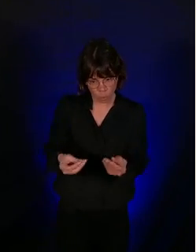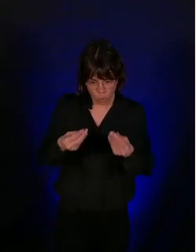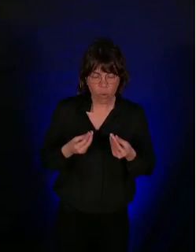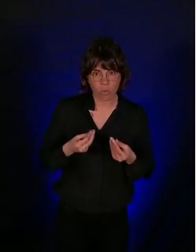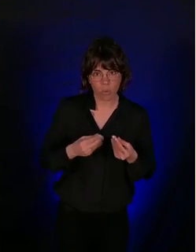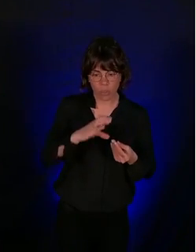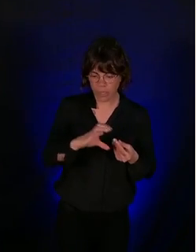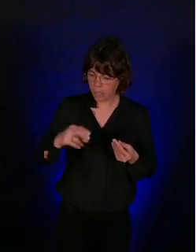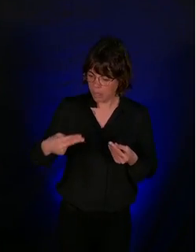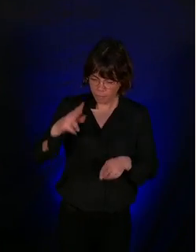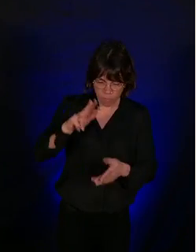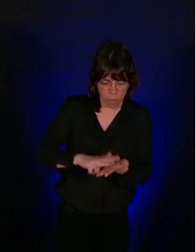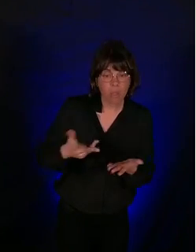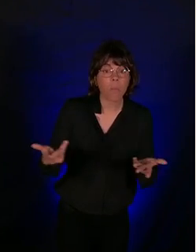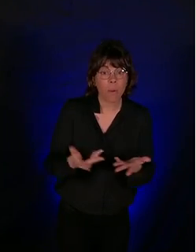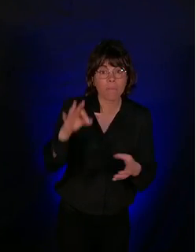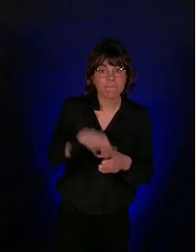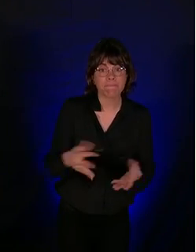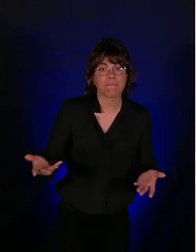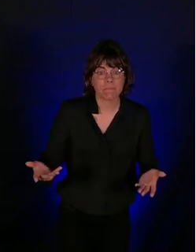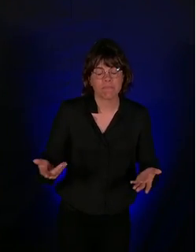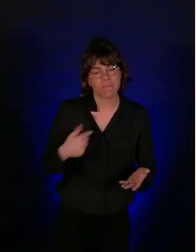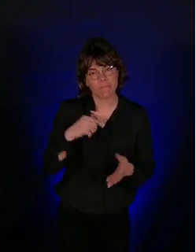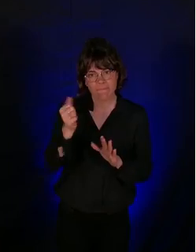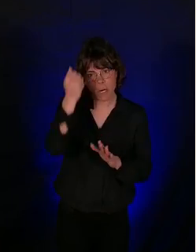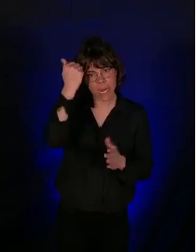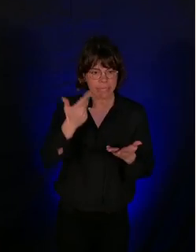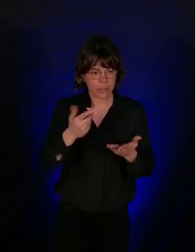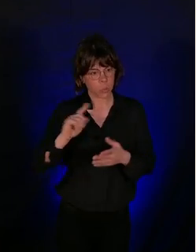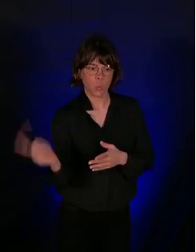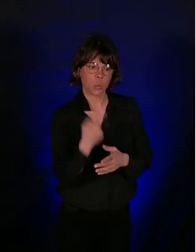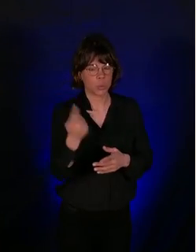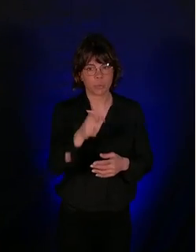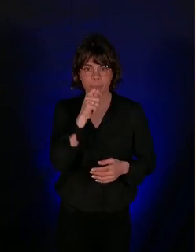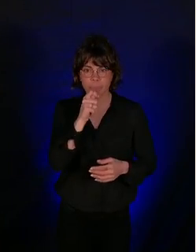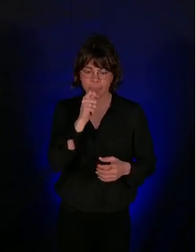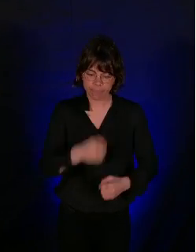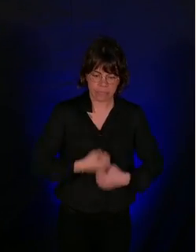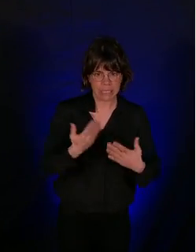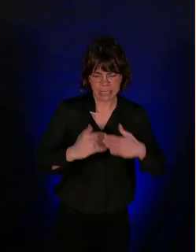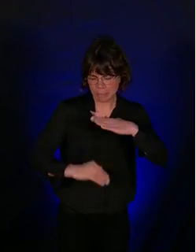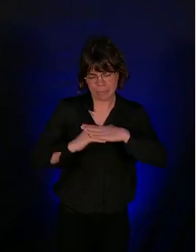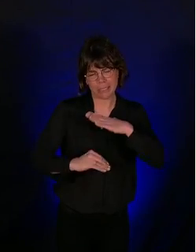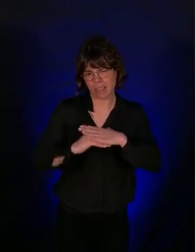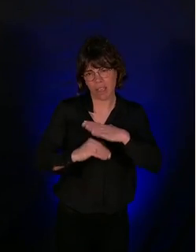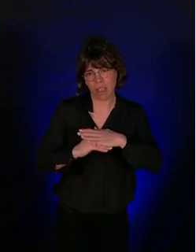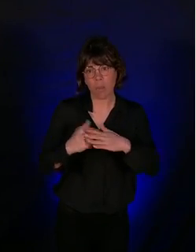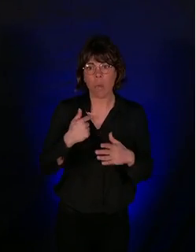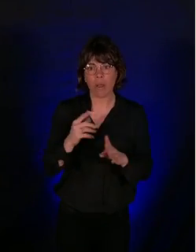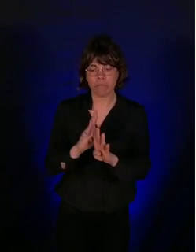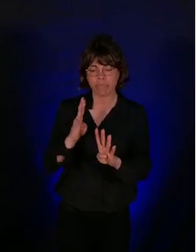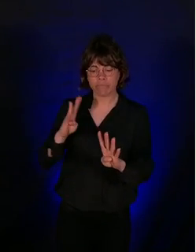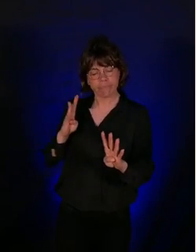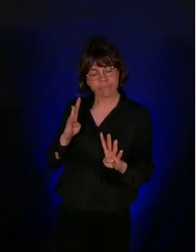CCN a voté deuxème chose c'est que je regrette que le temps de parole au congrress soit si limité j'ai fait la queue ce